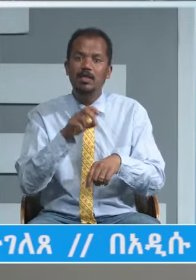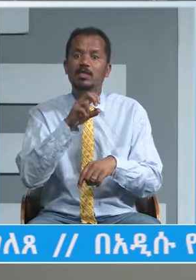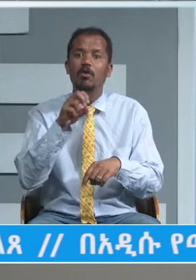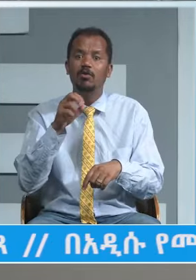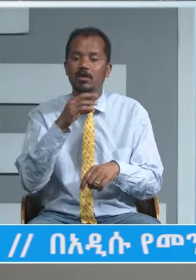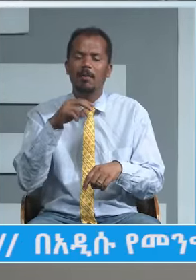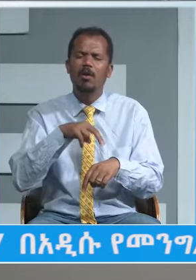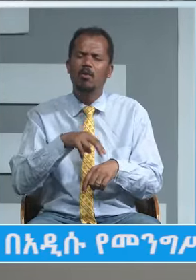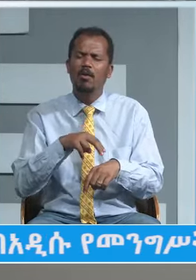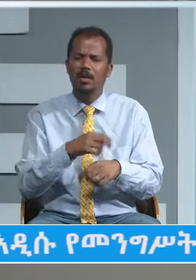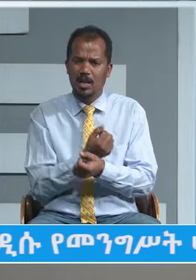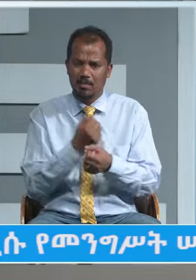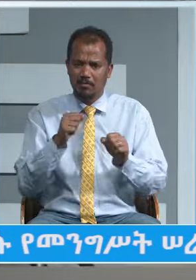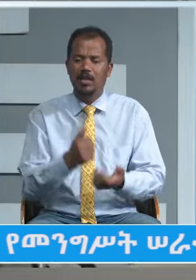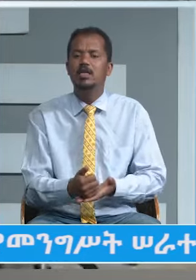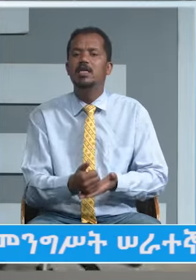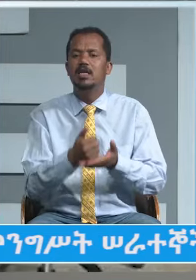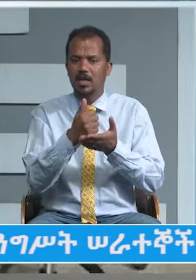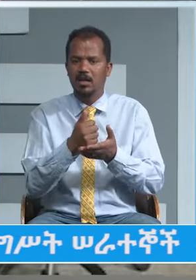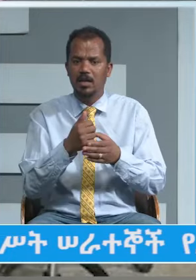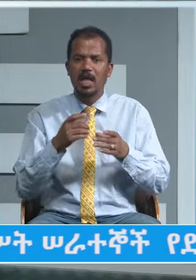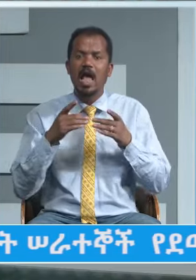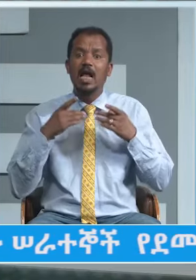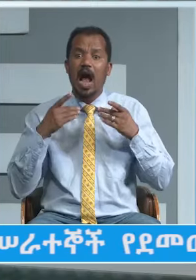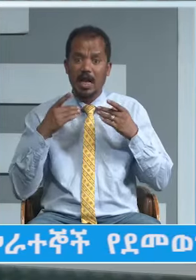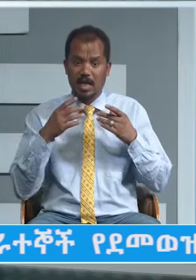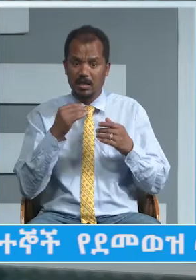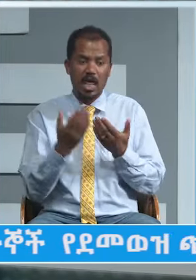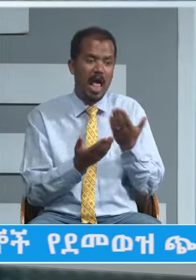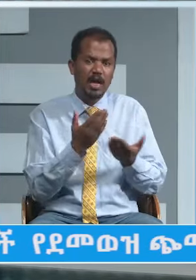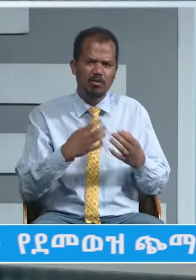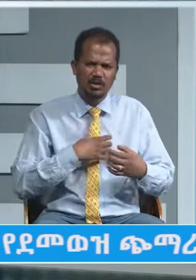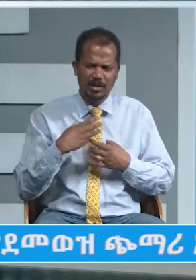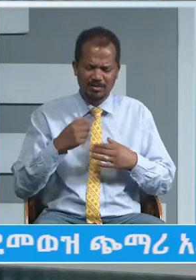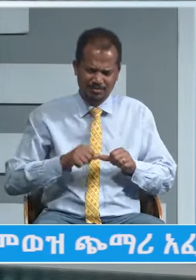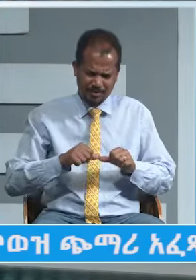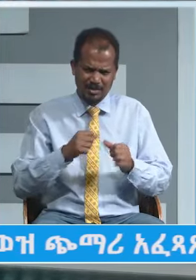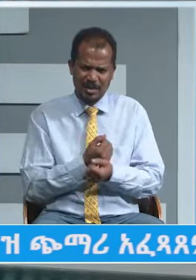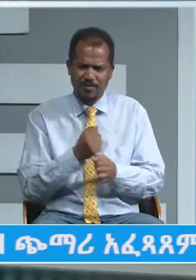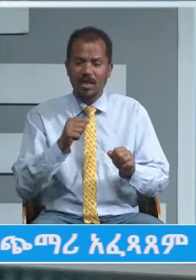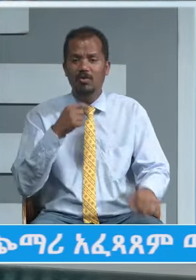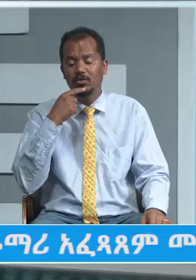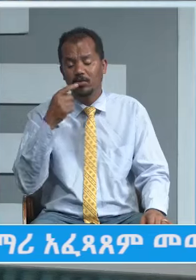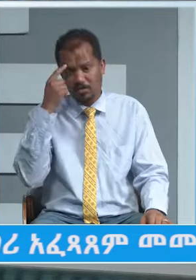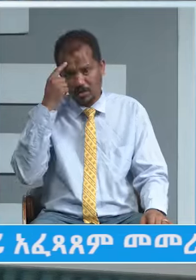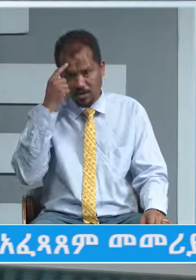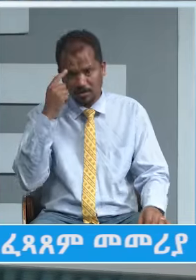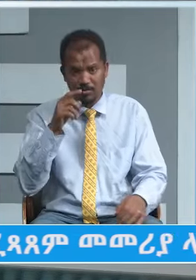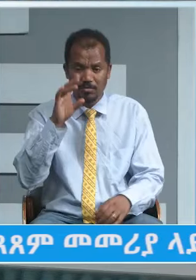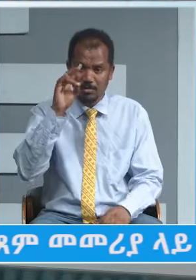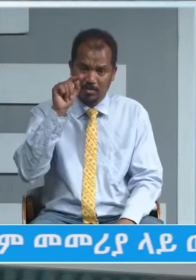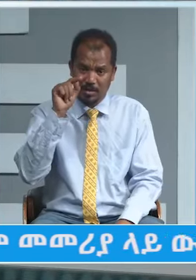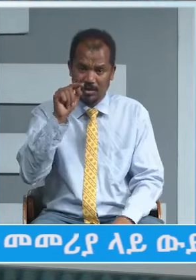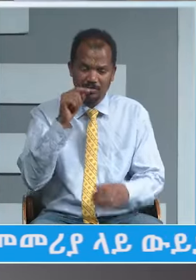ችግሮቹን በጊዜያዊነትና በቋሚነት ለመፍታት ይረዳሉ፣ የካህናትንና የአገልጋዮችን ቅሬታ በዘላቂነት ይፈታሉ ተብሎ